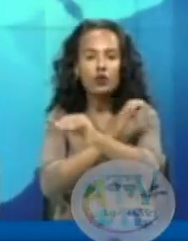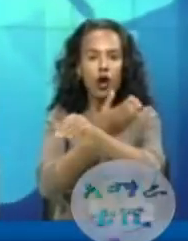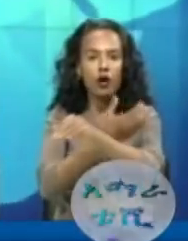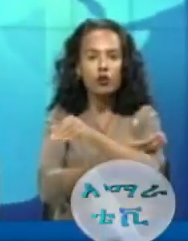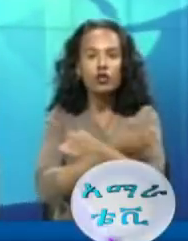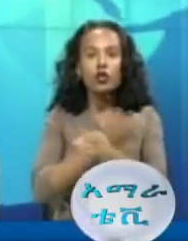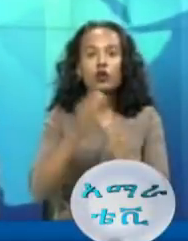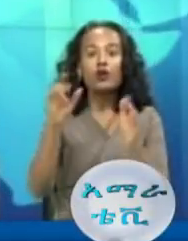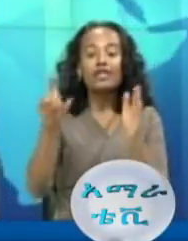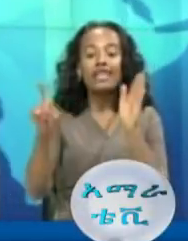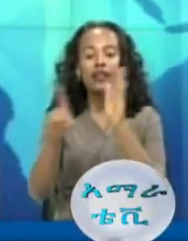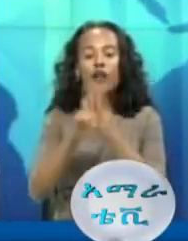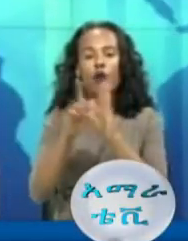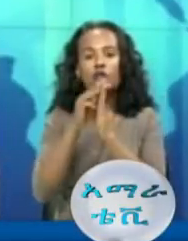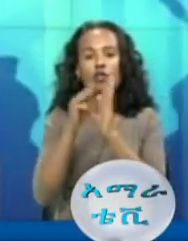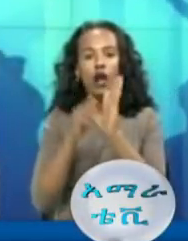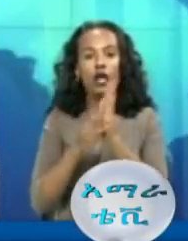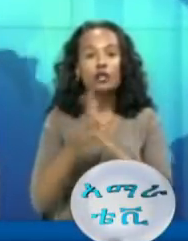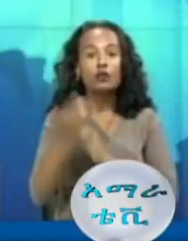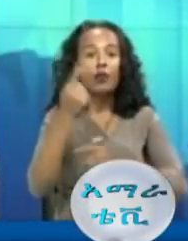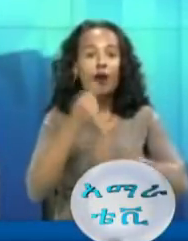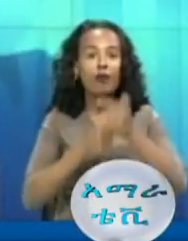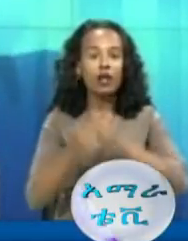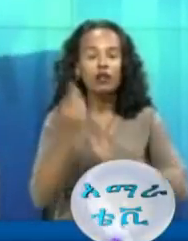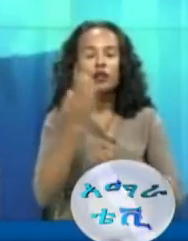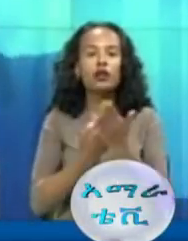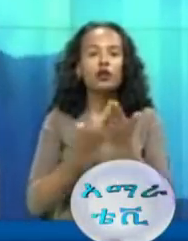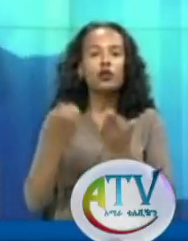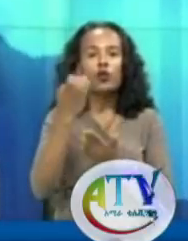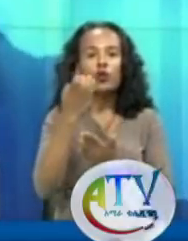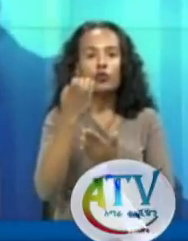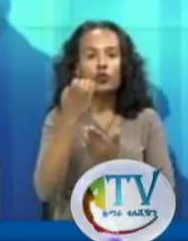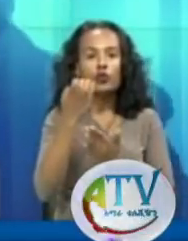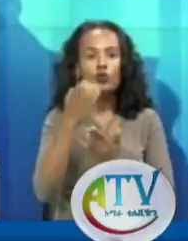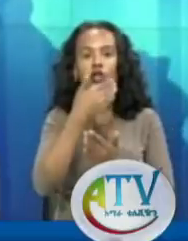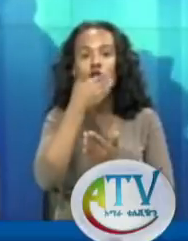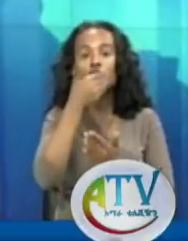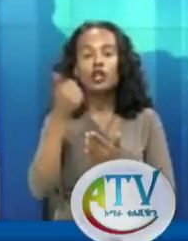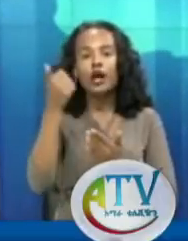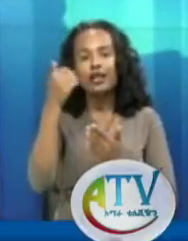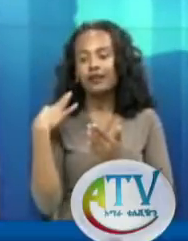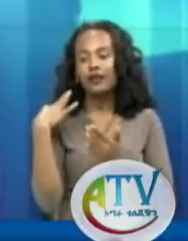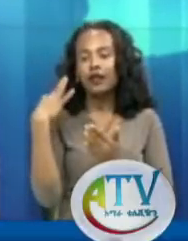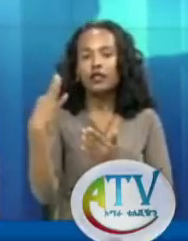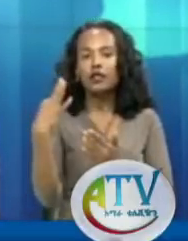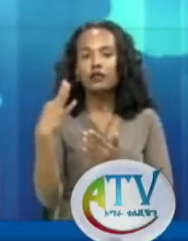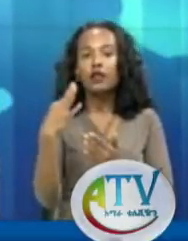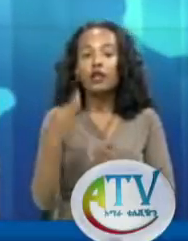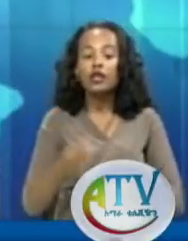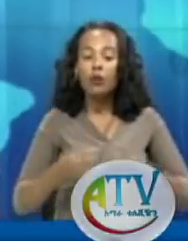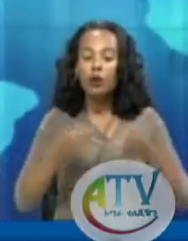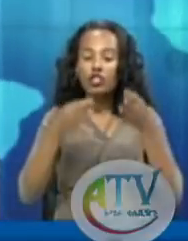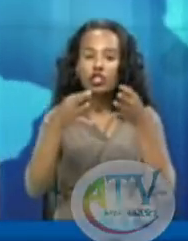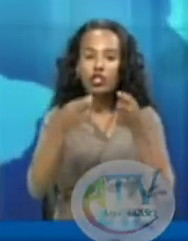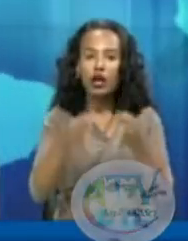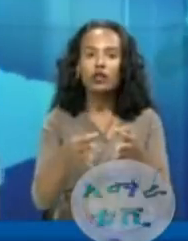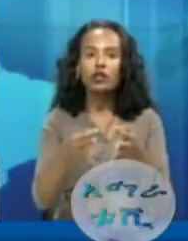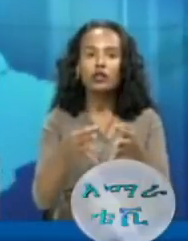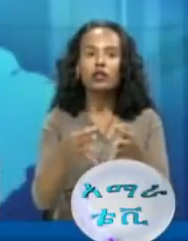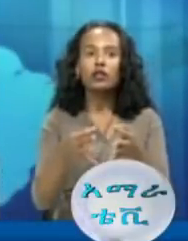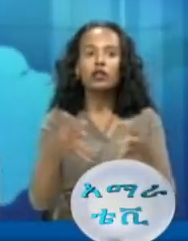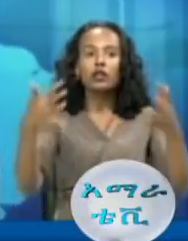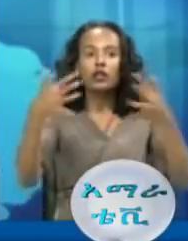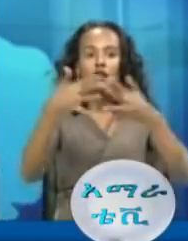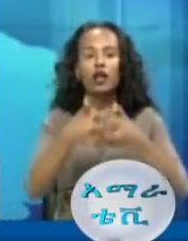ወደ ህጋዊ ስርዓት በማምጣት ኢኮኖሚውን ወደ ተሻለ ጤንነት የማሸጋገር